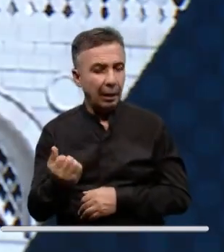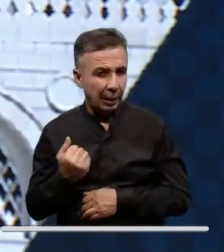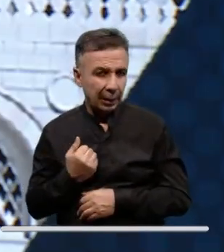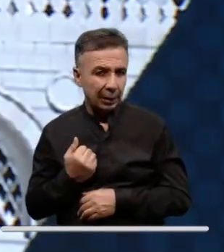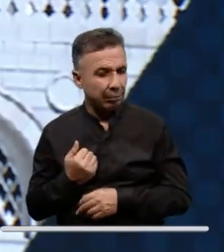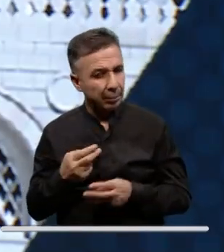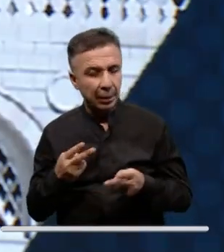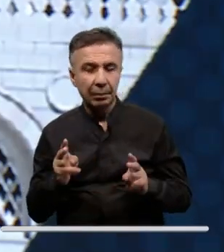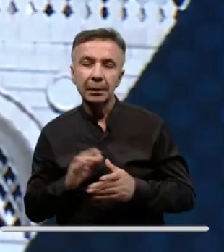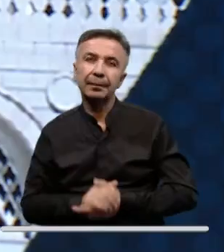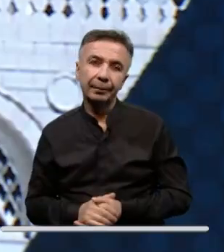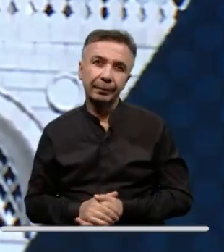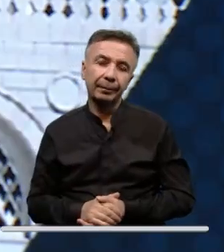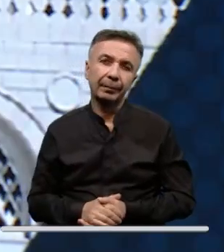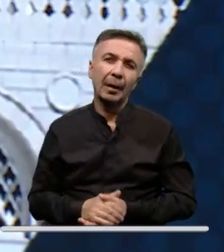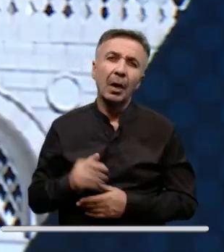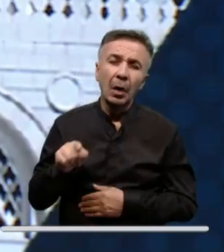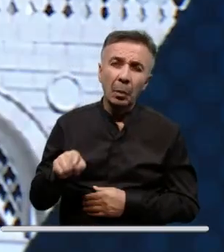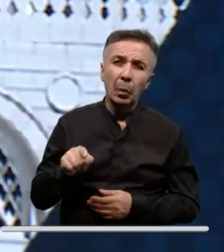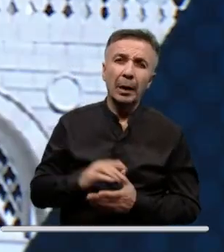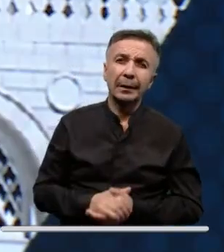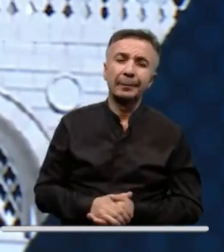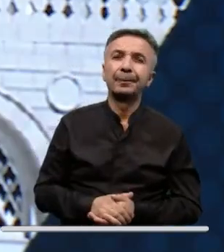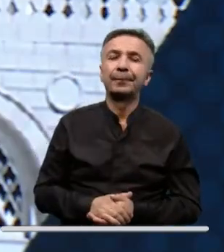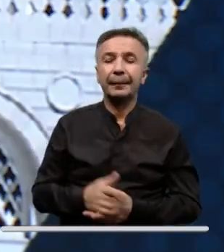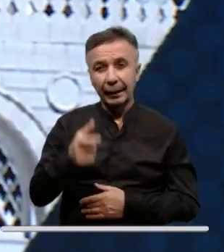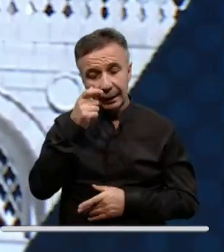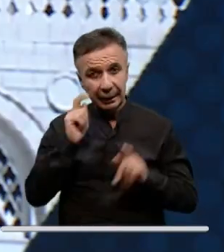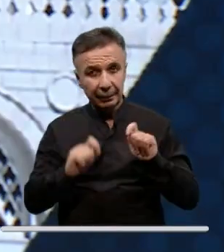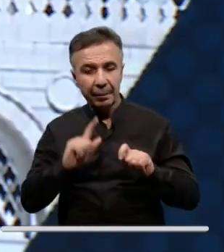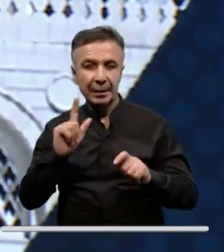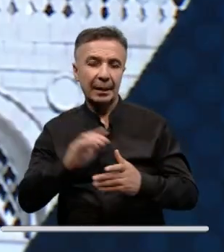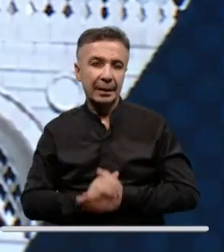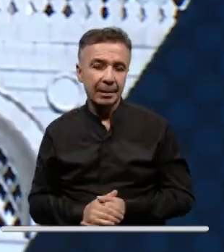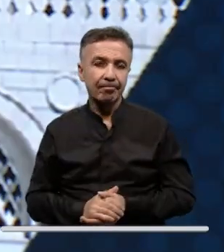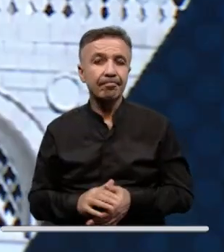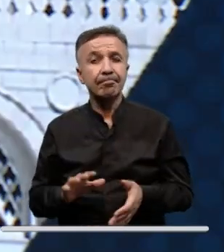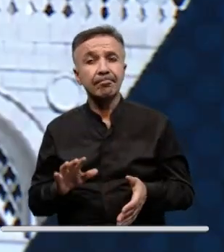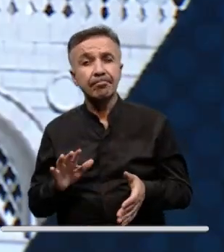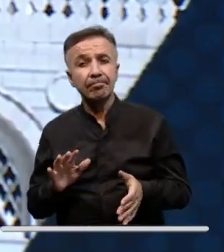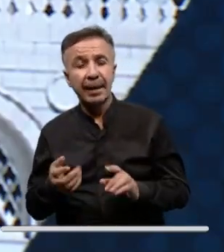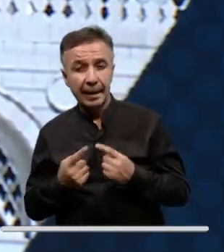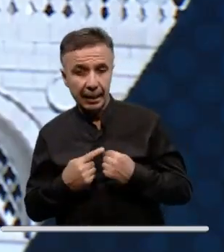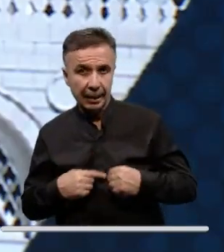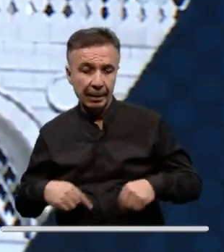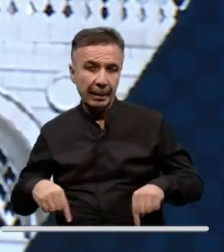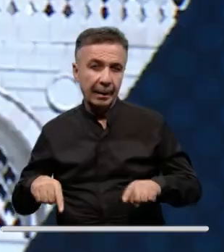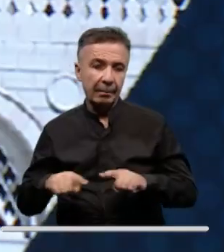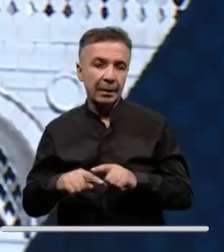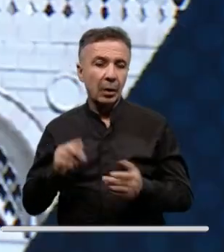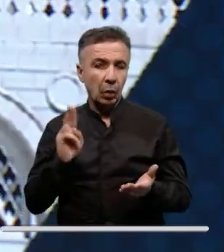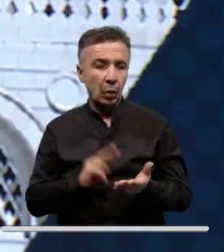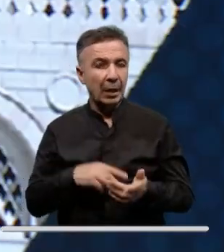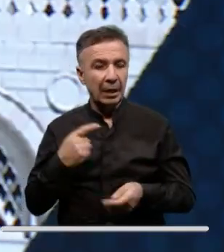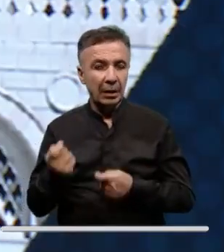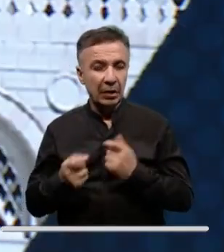satın alabiliriz burada Eee dikkat etmemiz gereken veya Eee bize eee üye işyeri